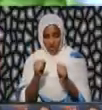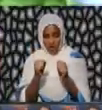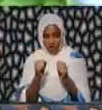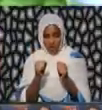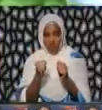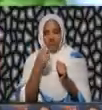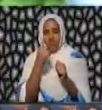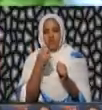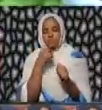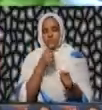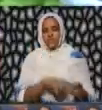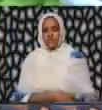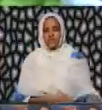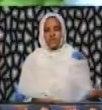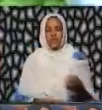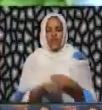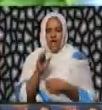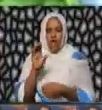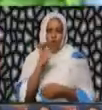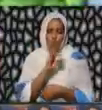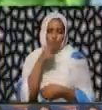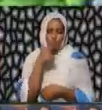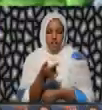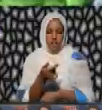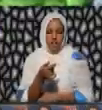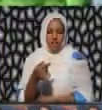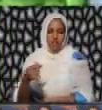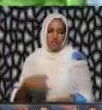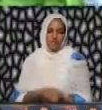ትችላለህ? አንድ በል እሰይ ሀሁለ